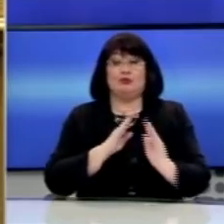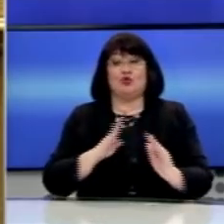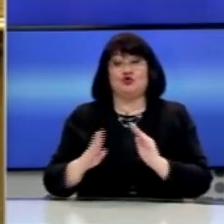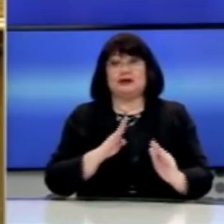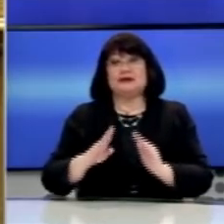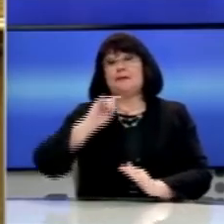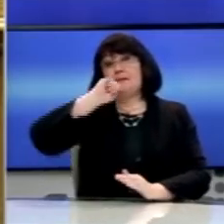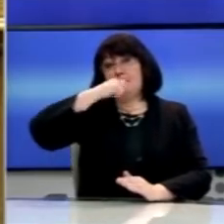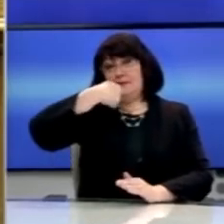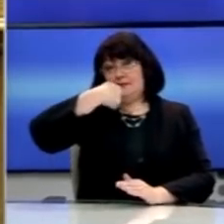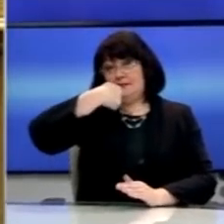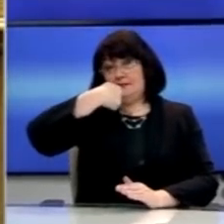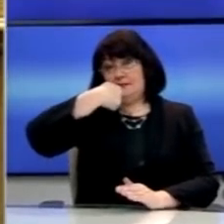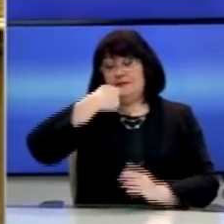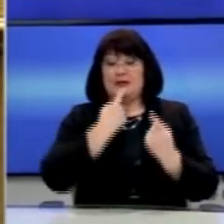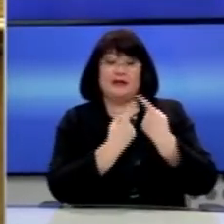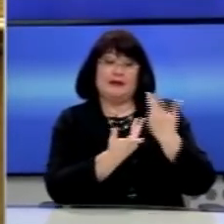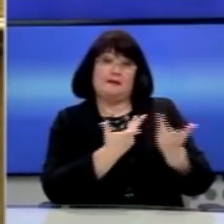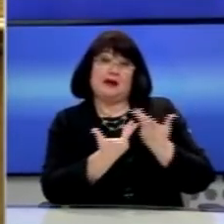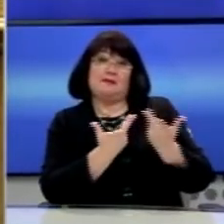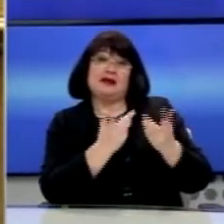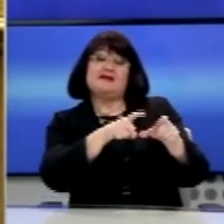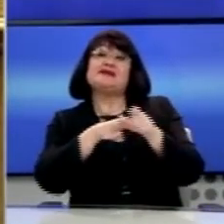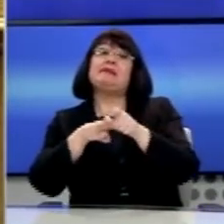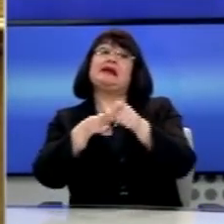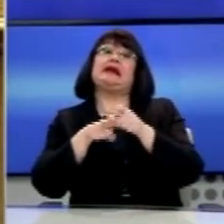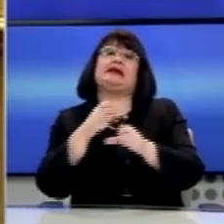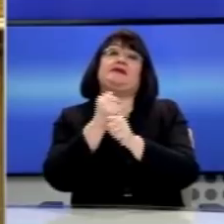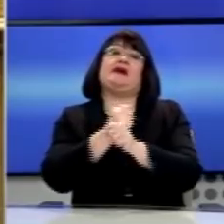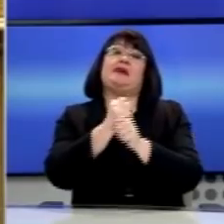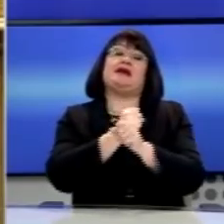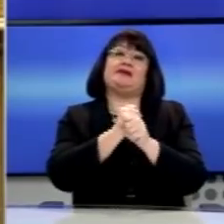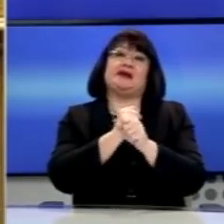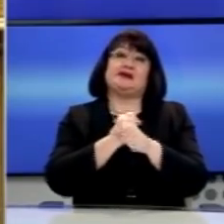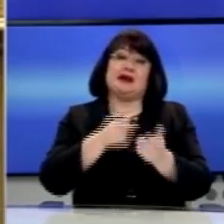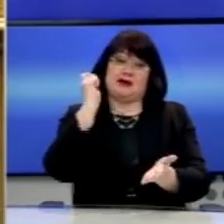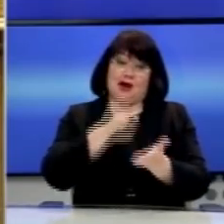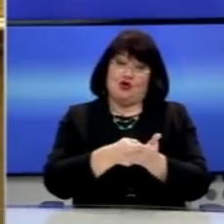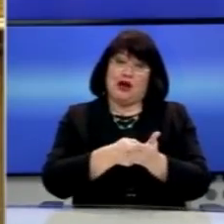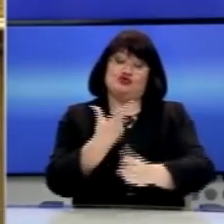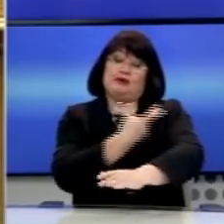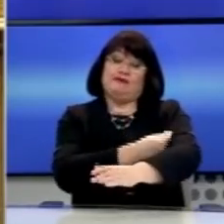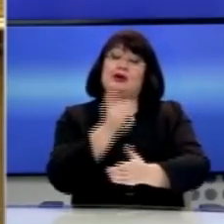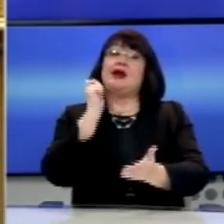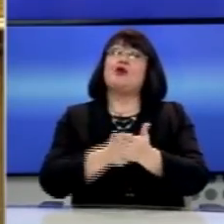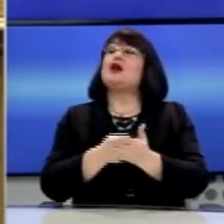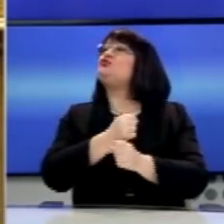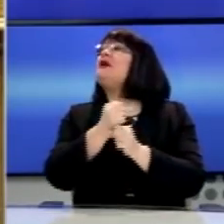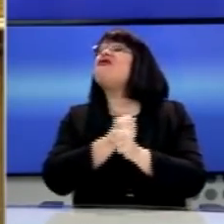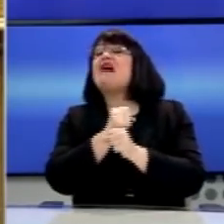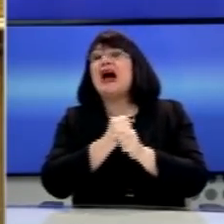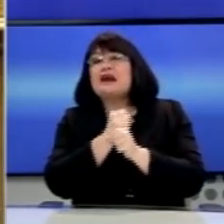η εμπιστευτικότητα των διαπραγματεύσεων με τις εταιρείες. Ότι η αγορά φαρμάκων και εμβολίων είναι